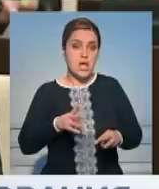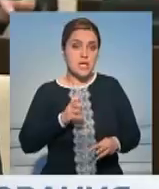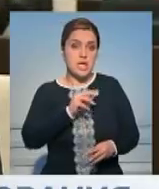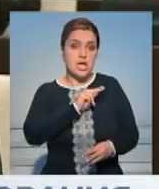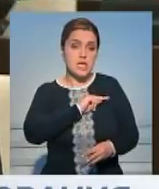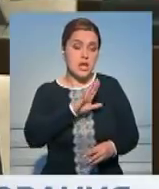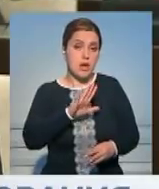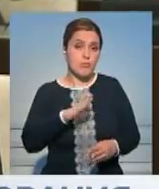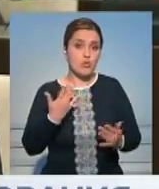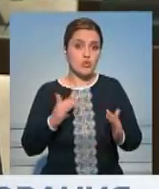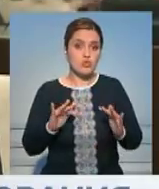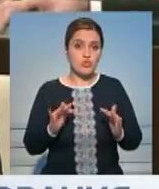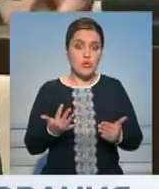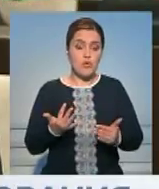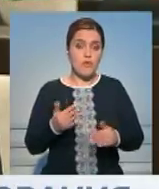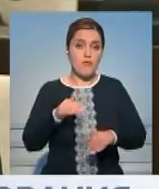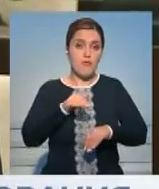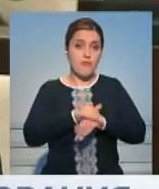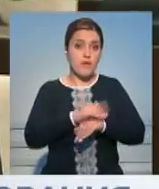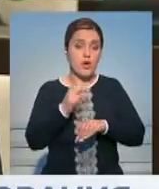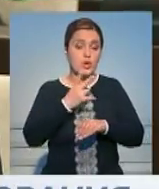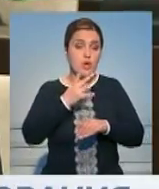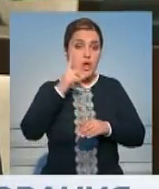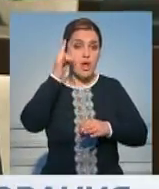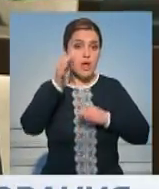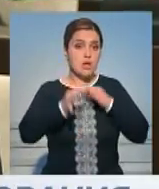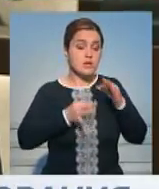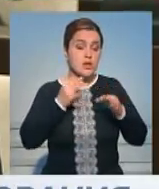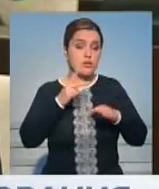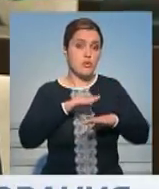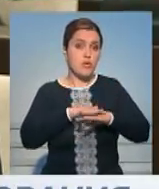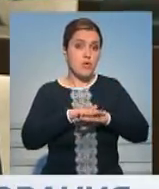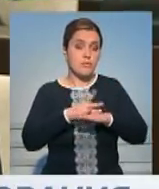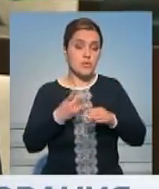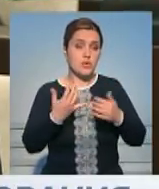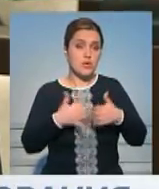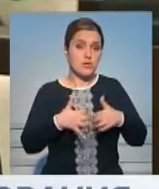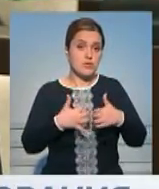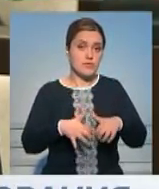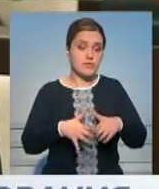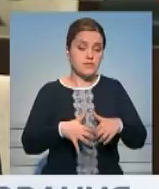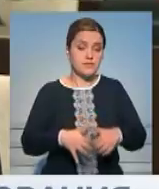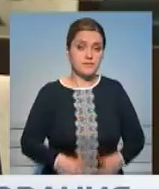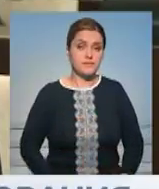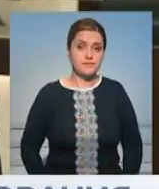факту, никак не пытаясь провести анализ, составить прогноз и принять соответствующие меры.